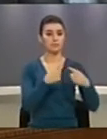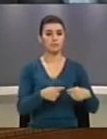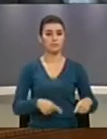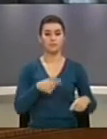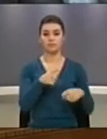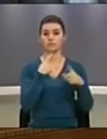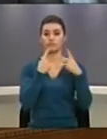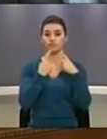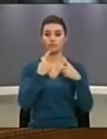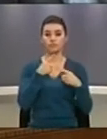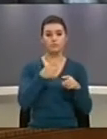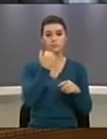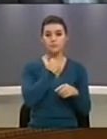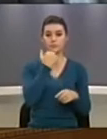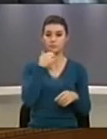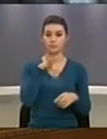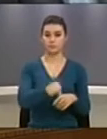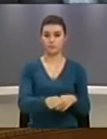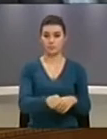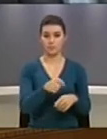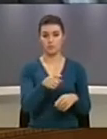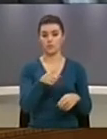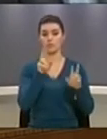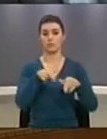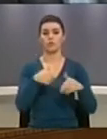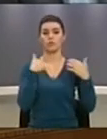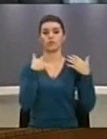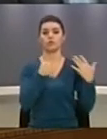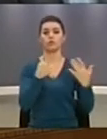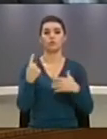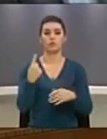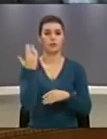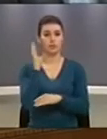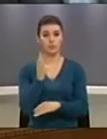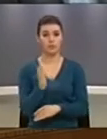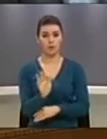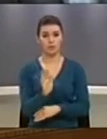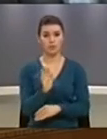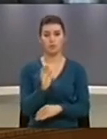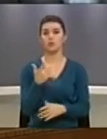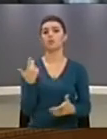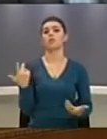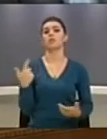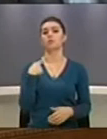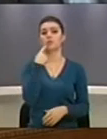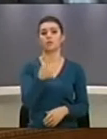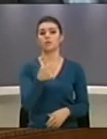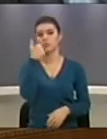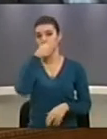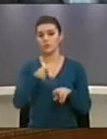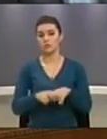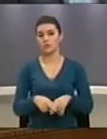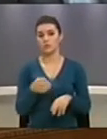për privatizimin e ndërmarrjeve publike do të mund të mbahet me 61 deputet sa për ta plotësuar kvorumin, atëherë çka na nevojitet me